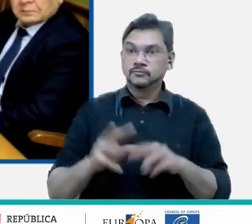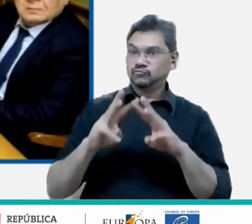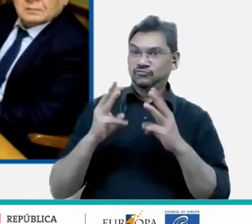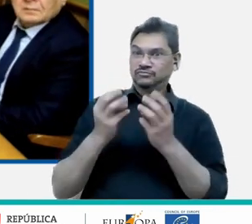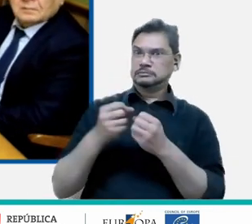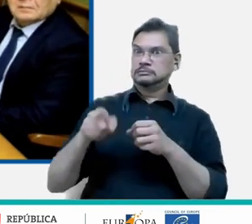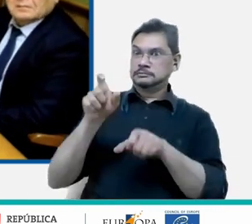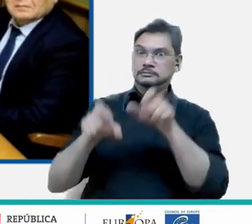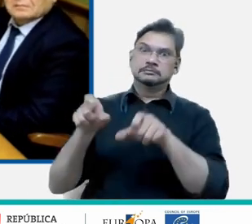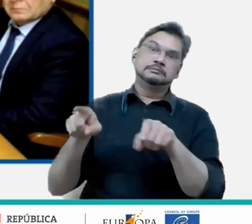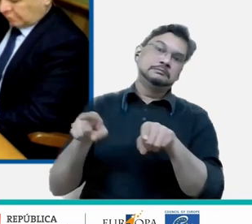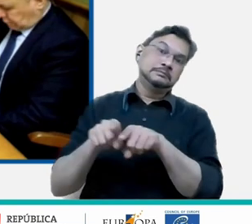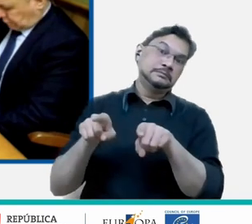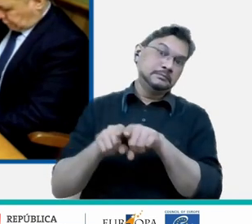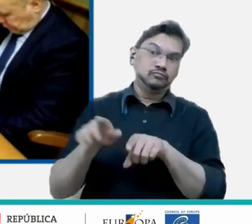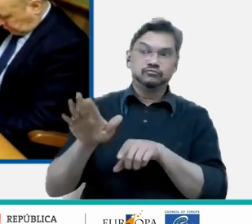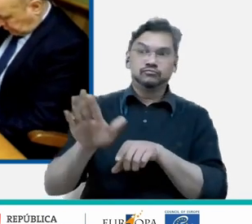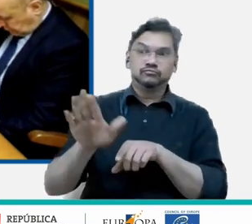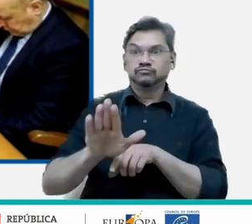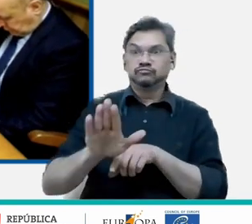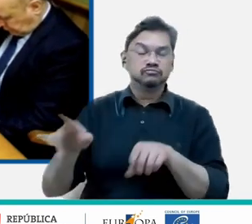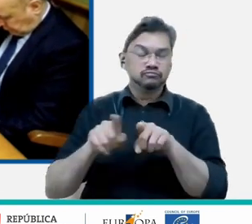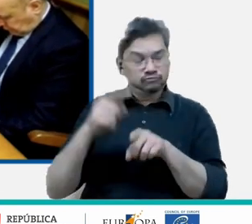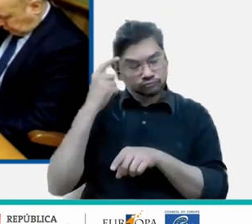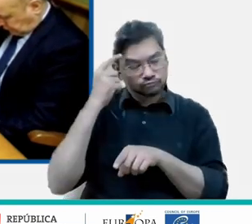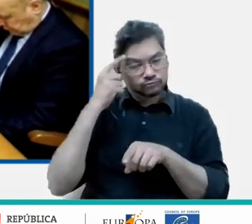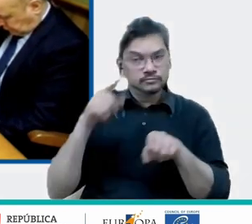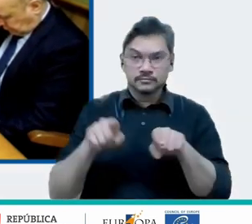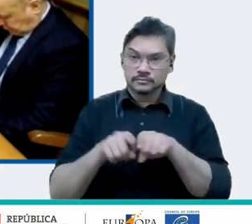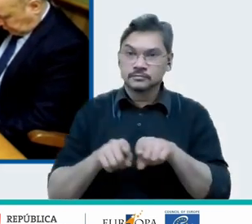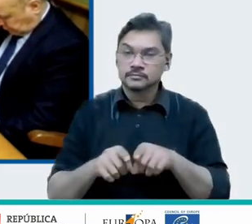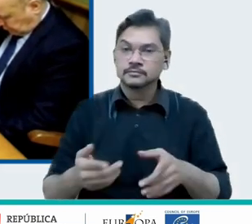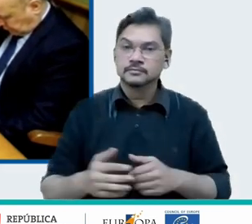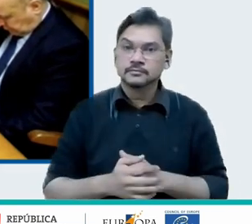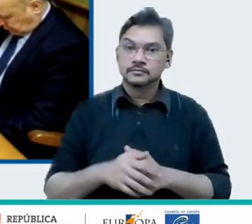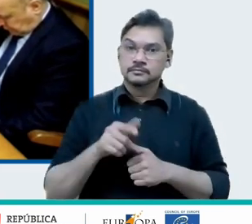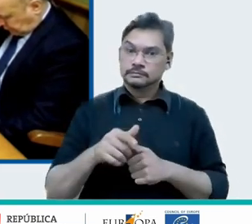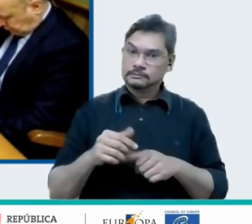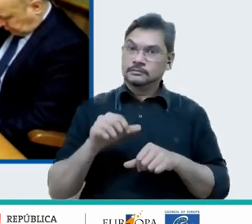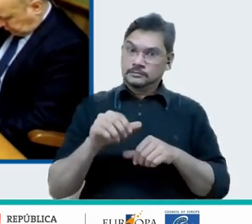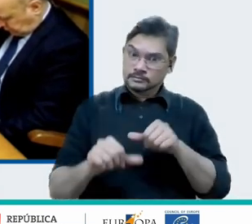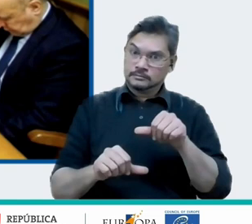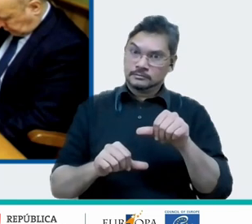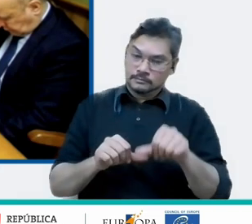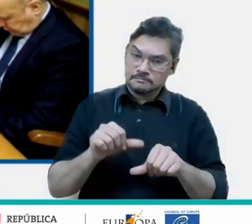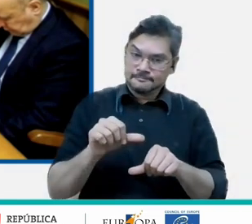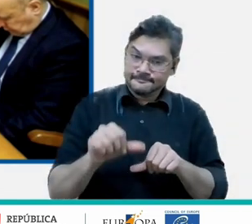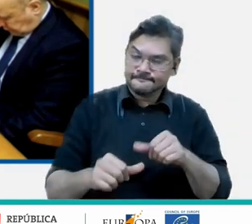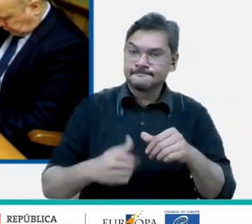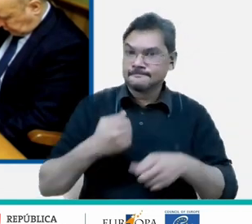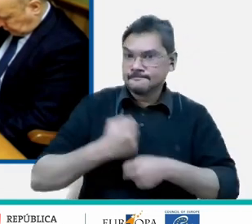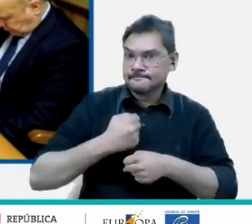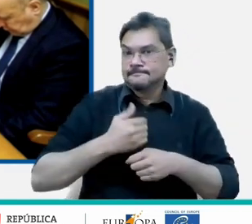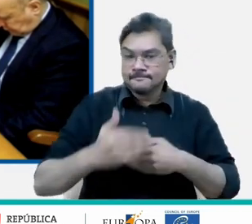консультации экспертов Управление Организации Объединенных Наций по снижению риска бедствий с